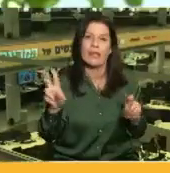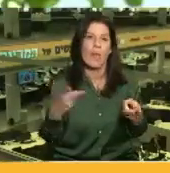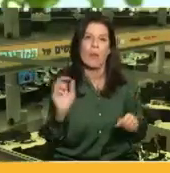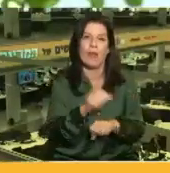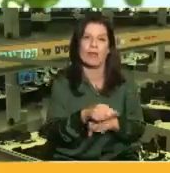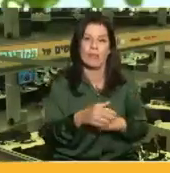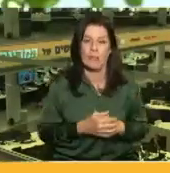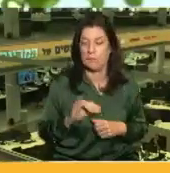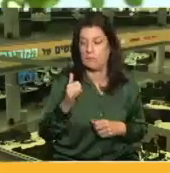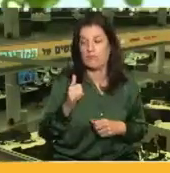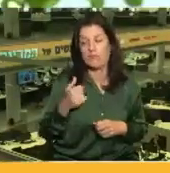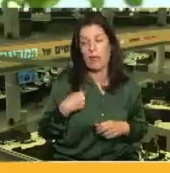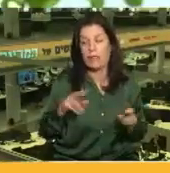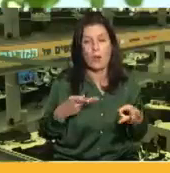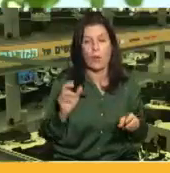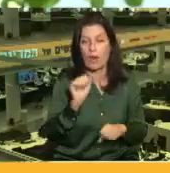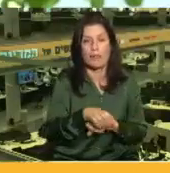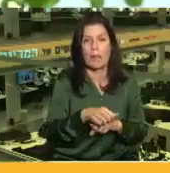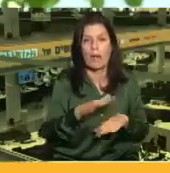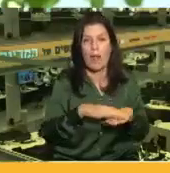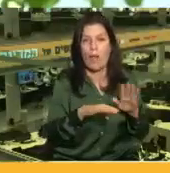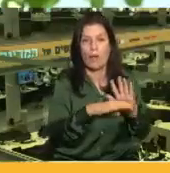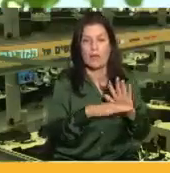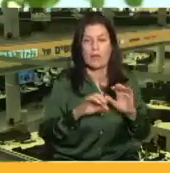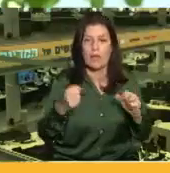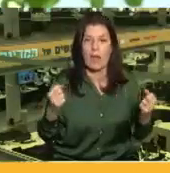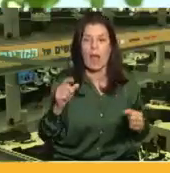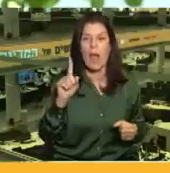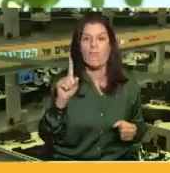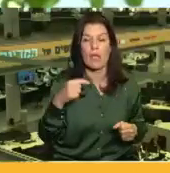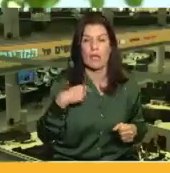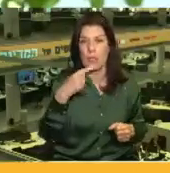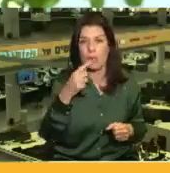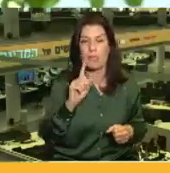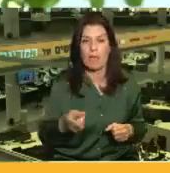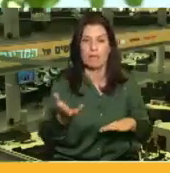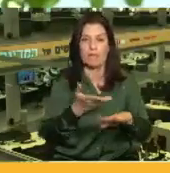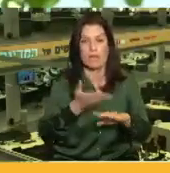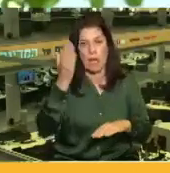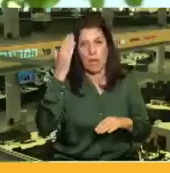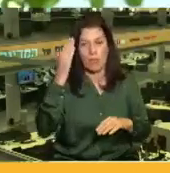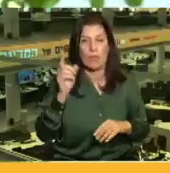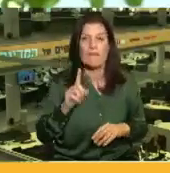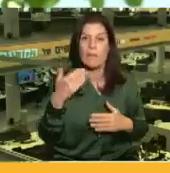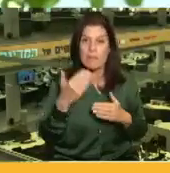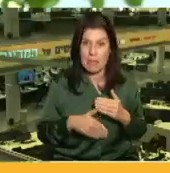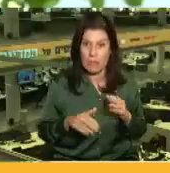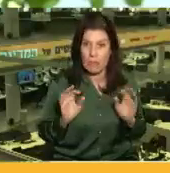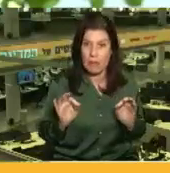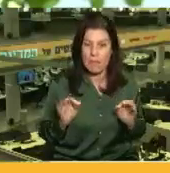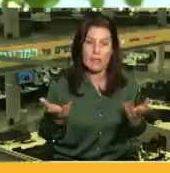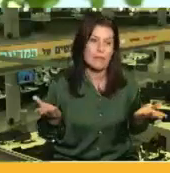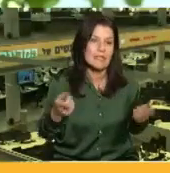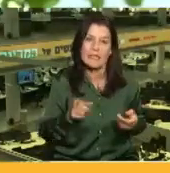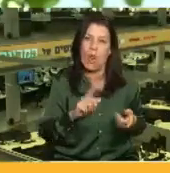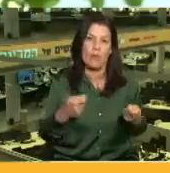אני פשוט אומרת שחייבים להעלות את זה למודעות, אבל בסופו של דבר, כשזה לא בידיי, זה לא